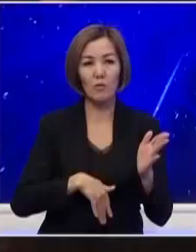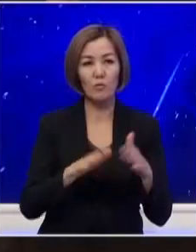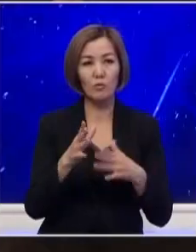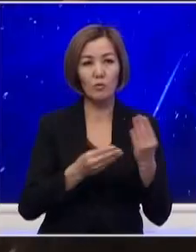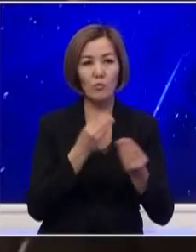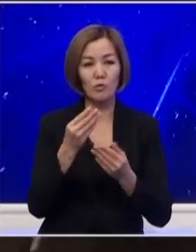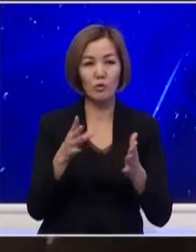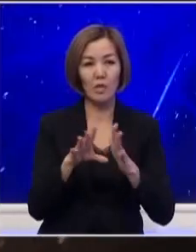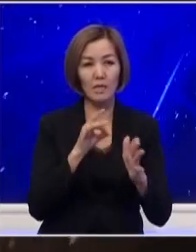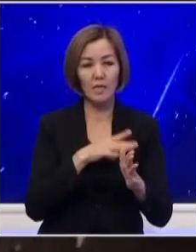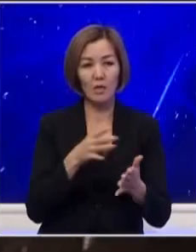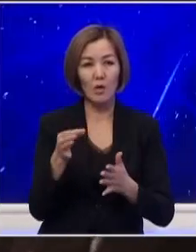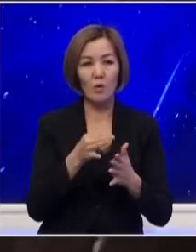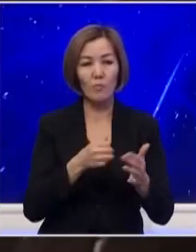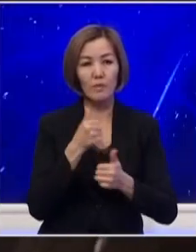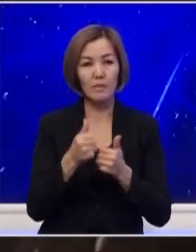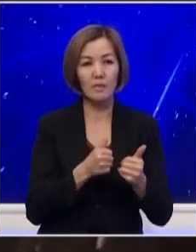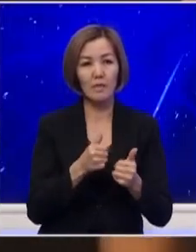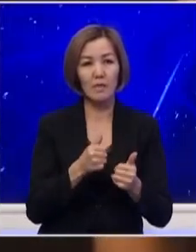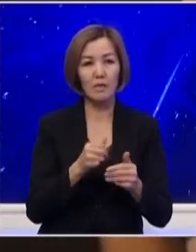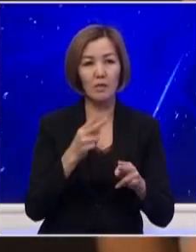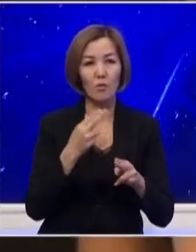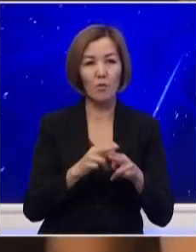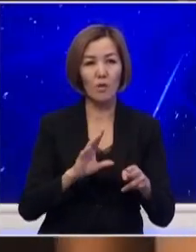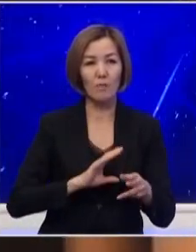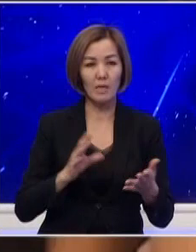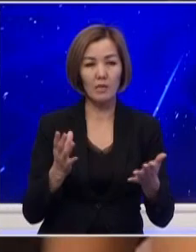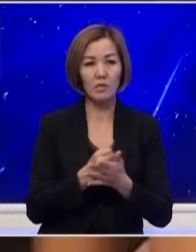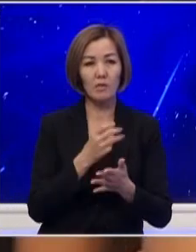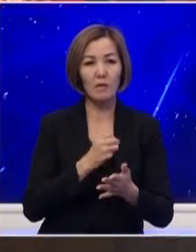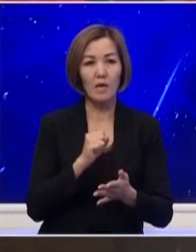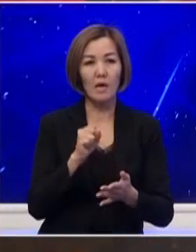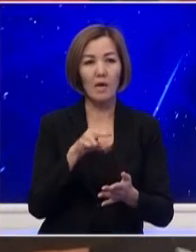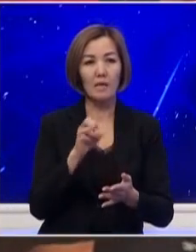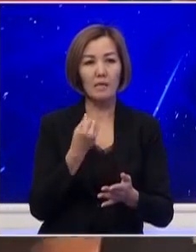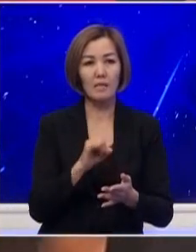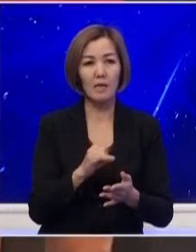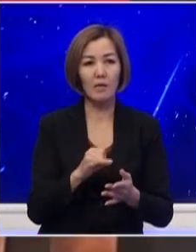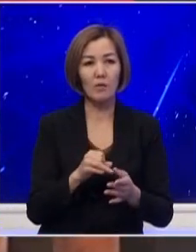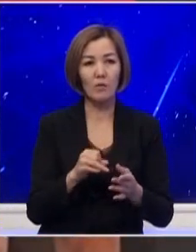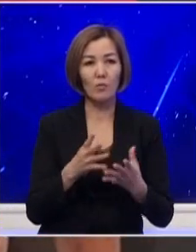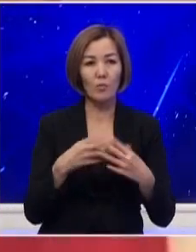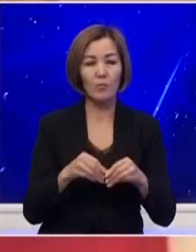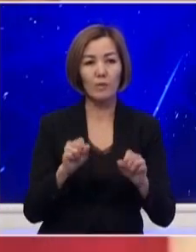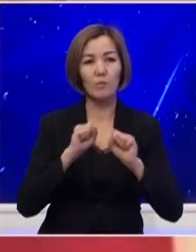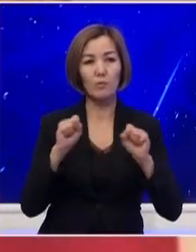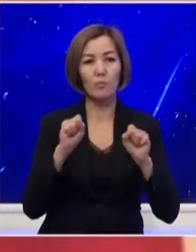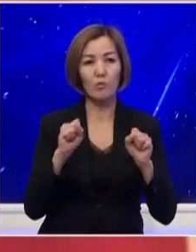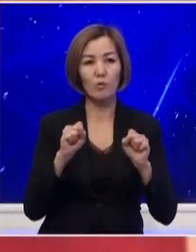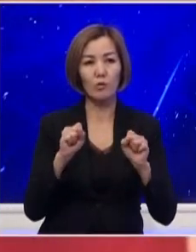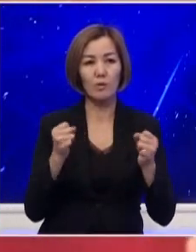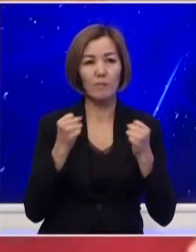атанды. Қыздар болса облыстық бәсекеде қола медальді жеңіп алды. Айта кетейік, Адай отбасымен спортшы, әкесімен аға